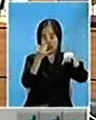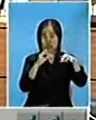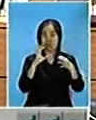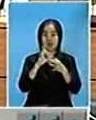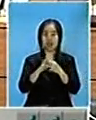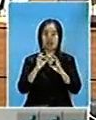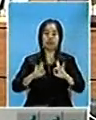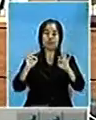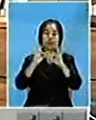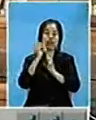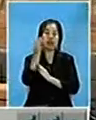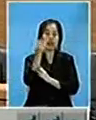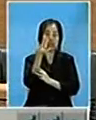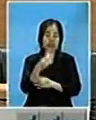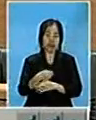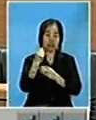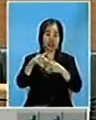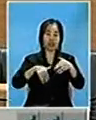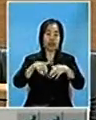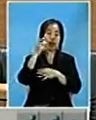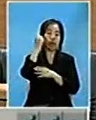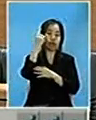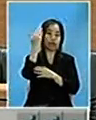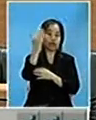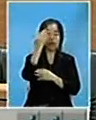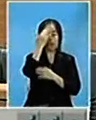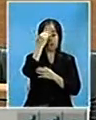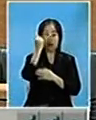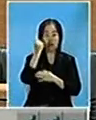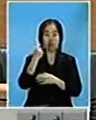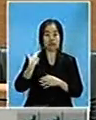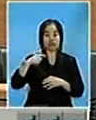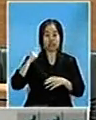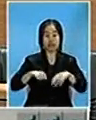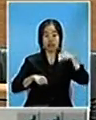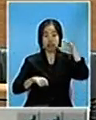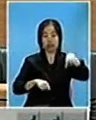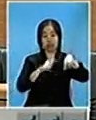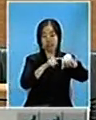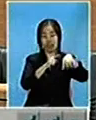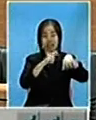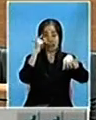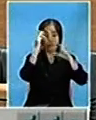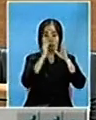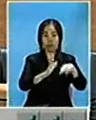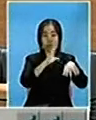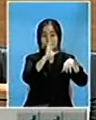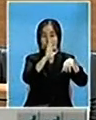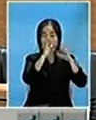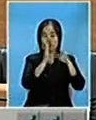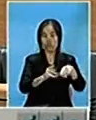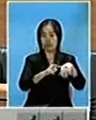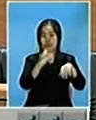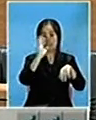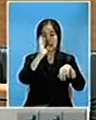ธรรมนูญครับเพราะศาลรัฐธรรมนูญไม่ใช่ตุลาการ9ท่านนะครับศาลรัฐธรรมนูญถ้าเท่ากับตุลา